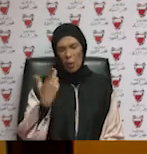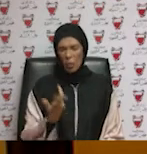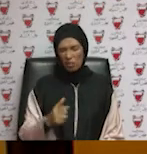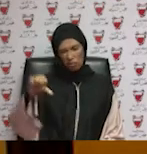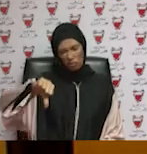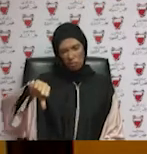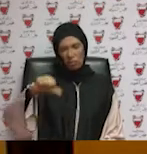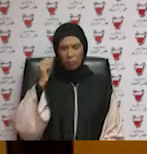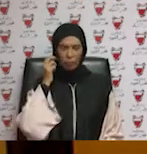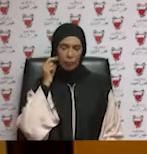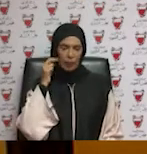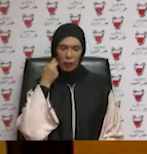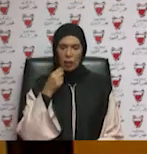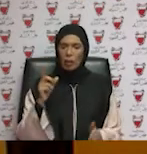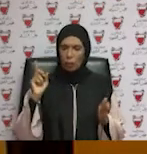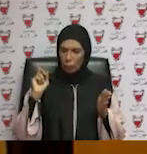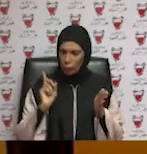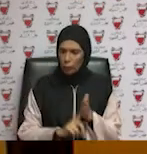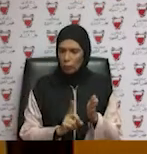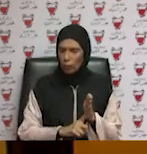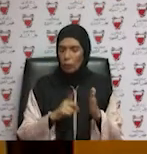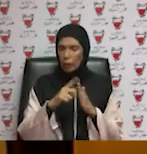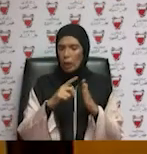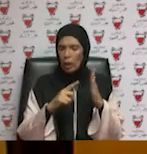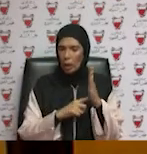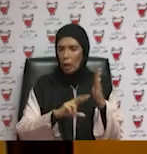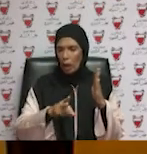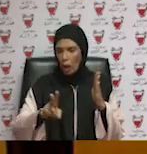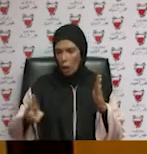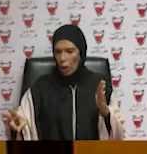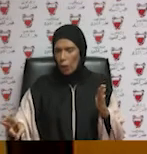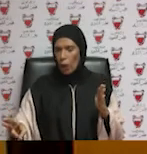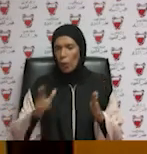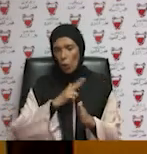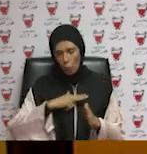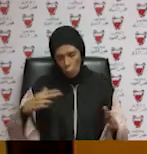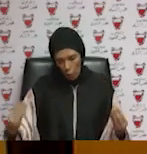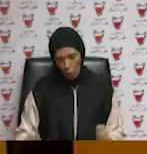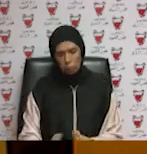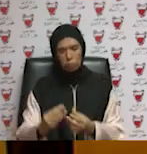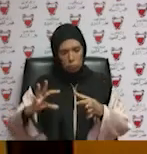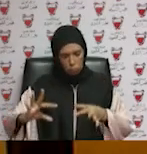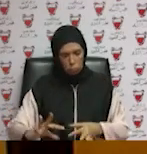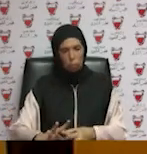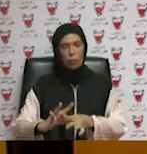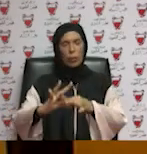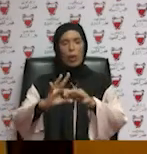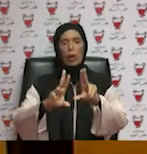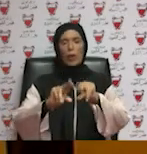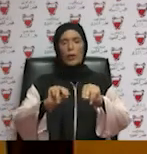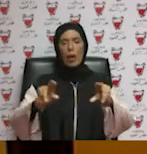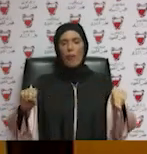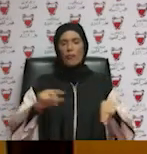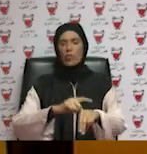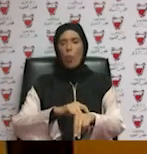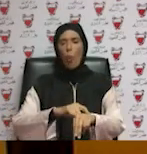نعتقد أن يجب أن تكون القوانين الحكومية كلها متجانسة وكلها في نفس الفترة، ما